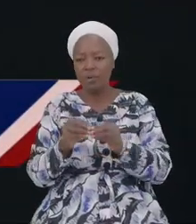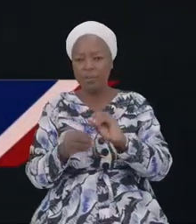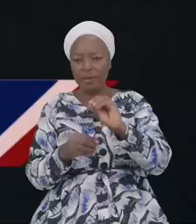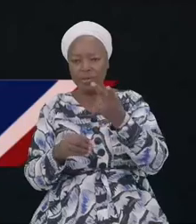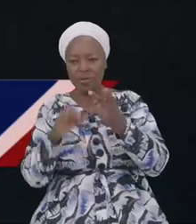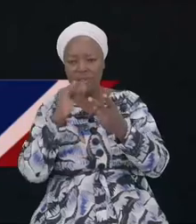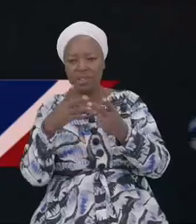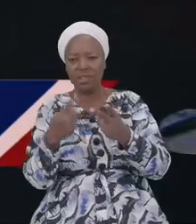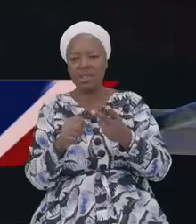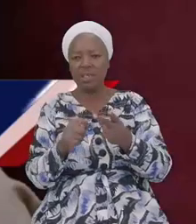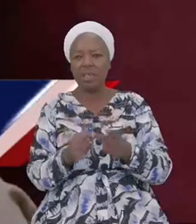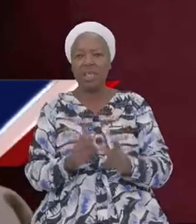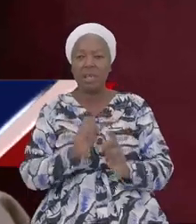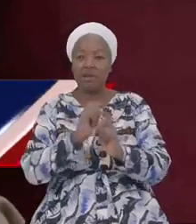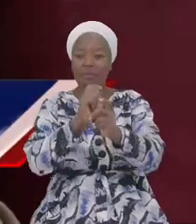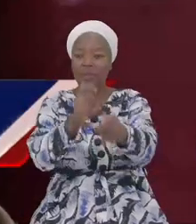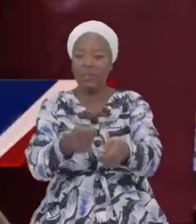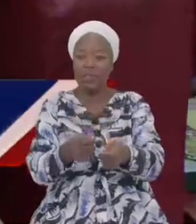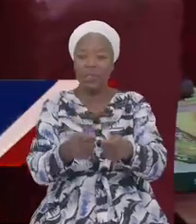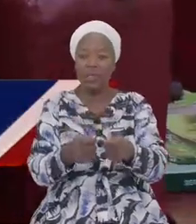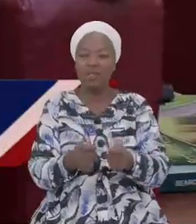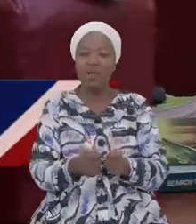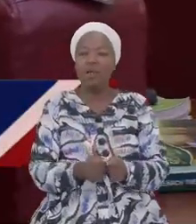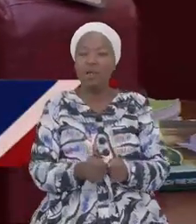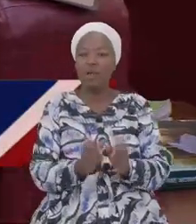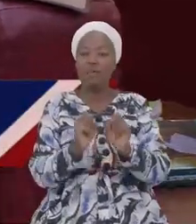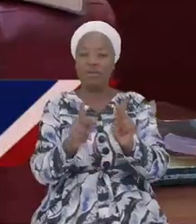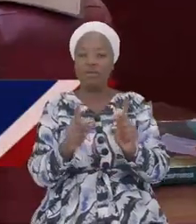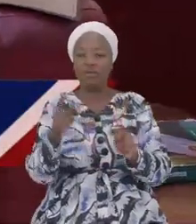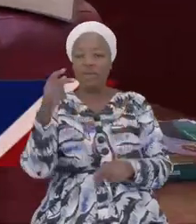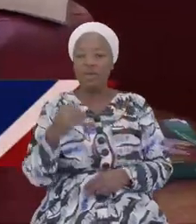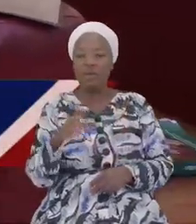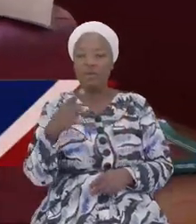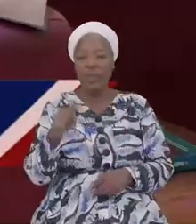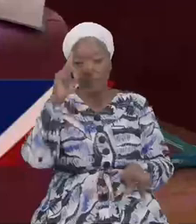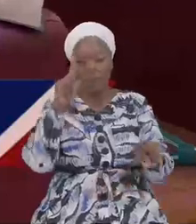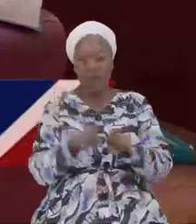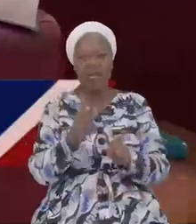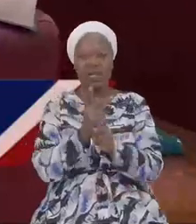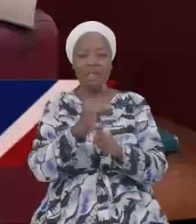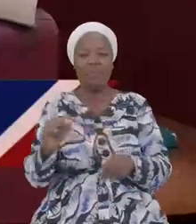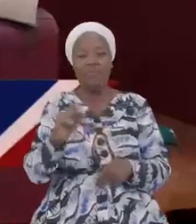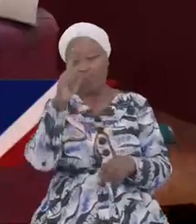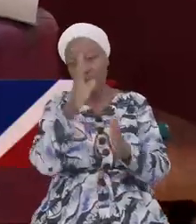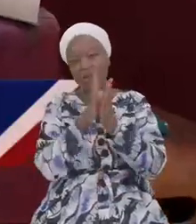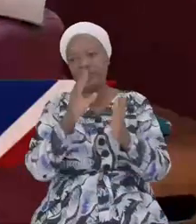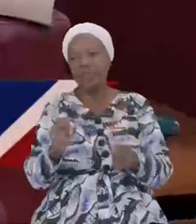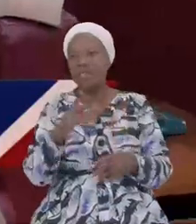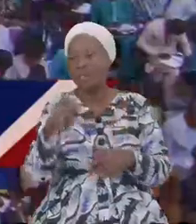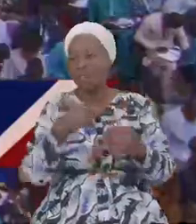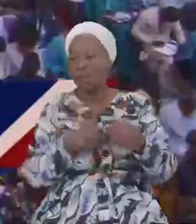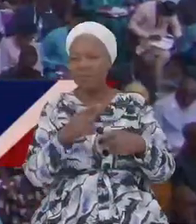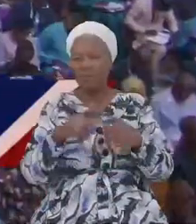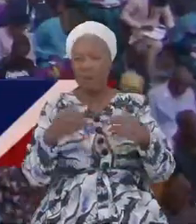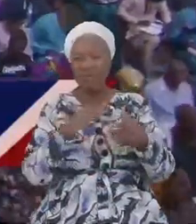gardent l'alliance. Les croyants qui considèrent l'alliance de Dieu et ils considèrent les conditions. Ils veulent avoir les privilèges ou le privilège